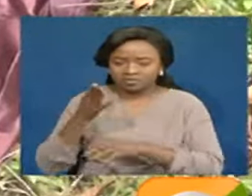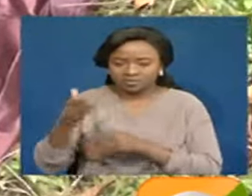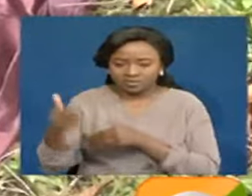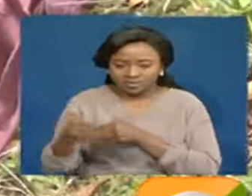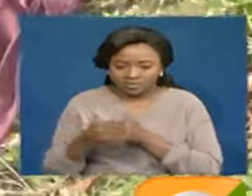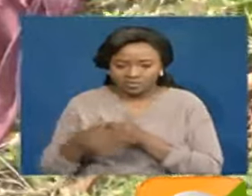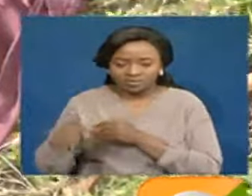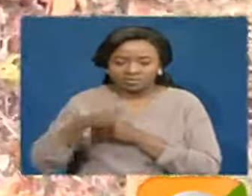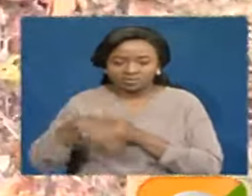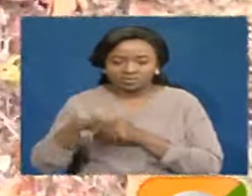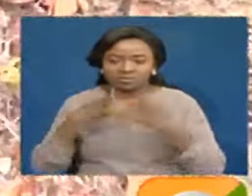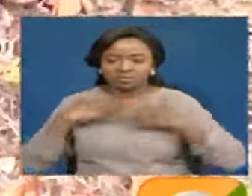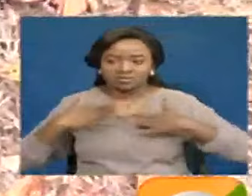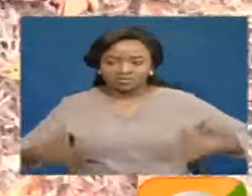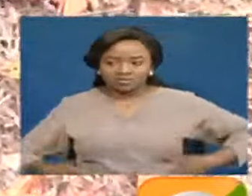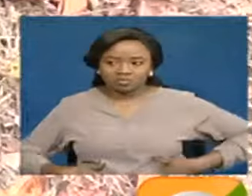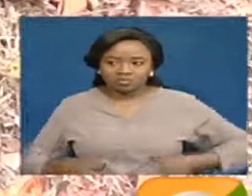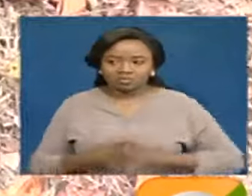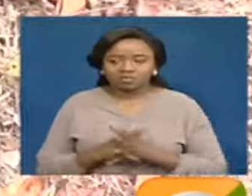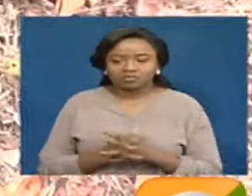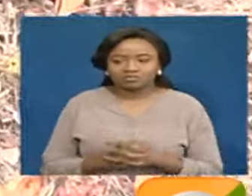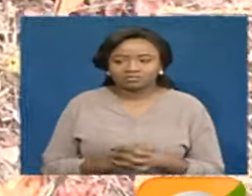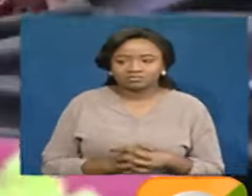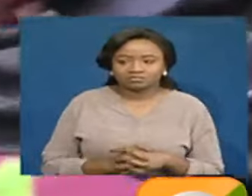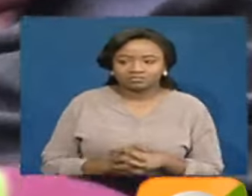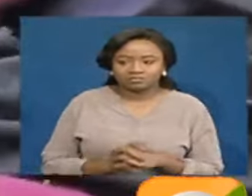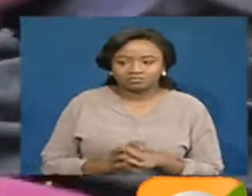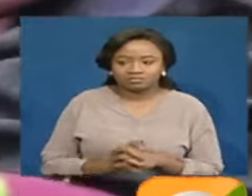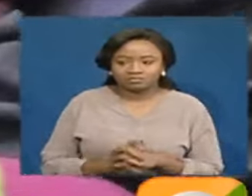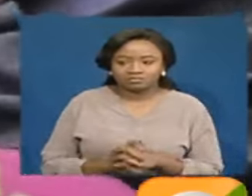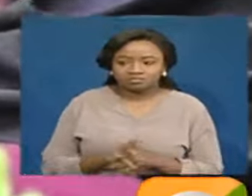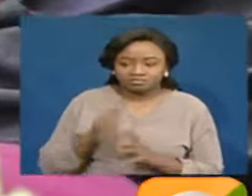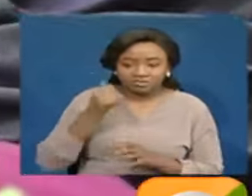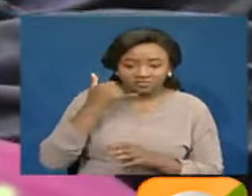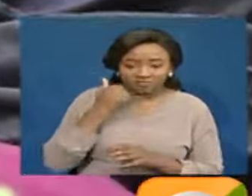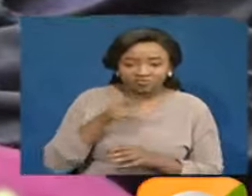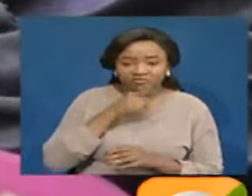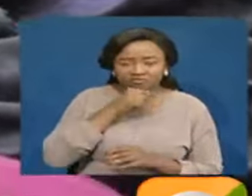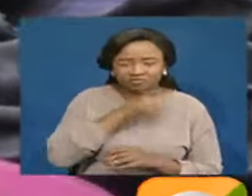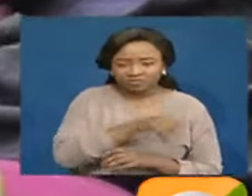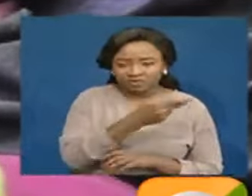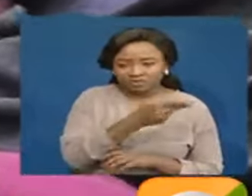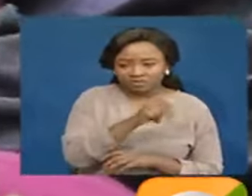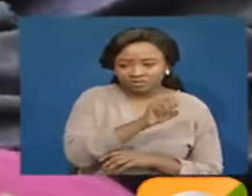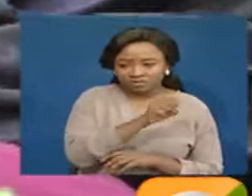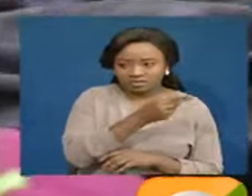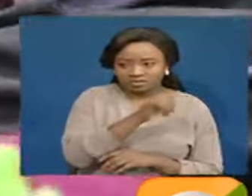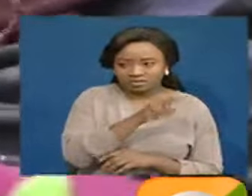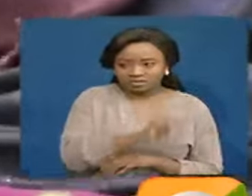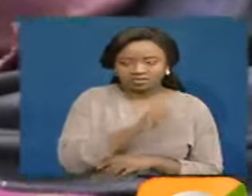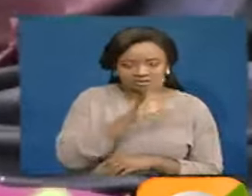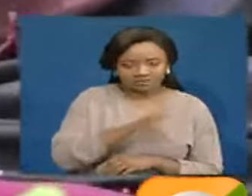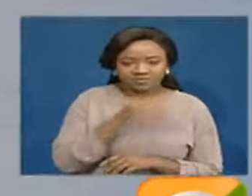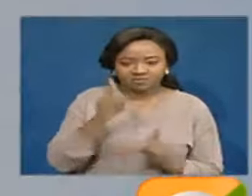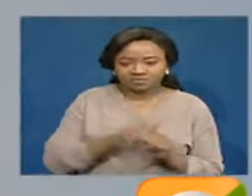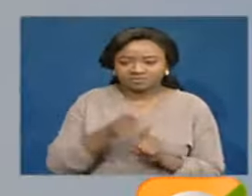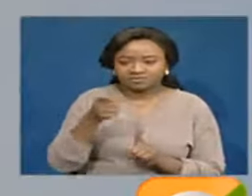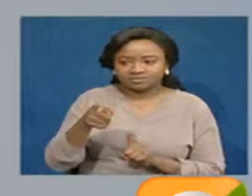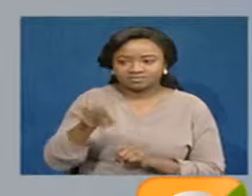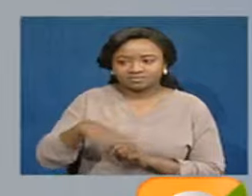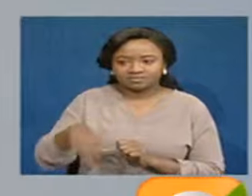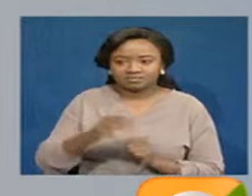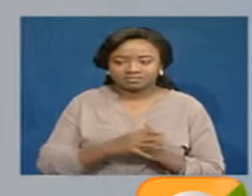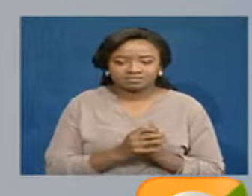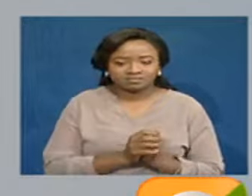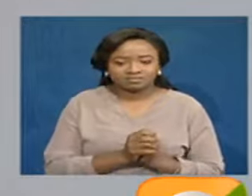na kulikopatikana vipande vya mwili wa binadamu. Simu ya mshukiwa Hashim Dagane Muhammad ilipatikana eneo hilo pia.